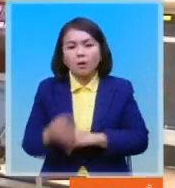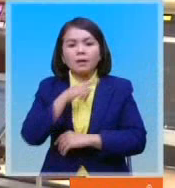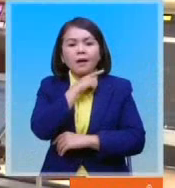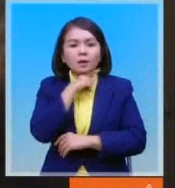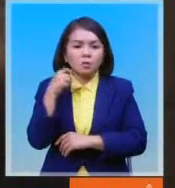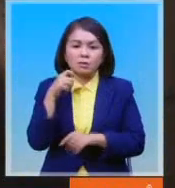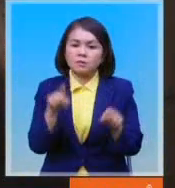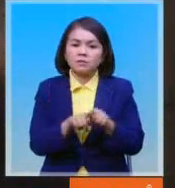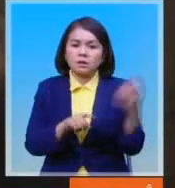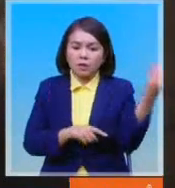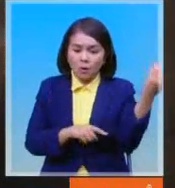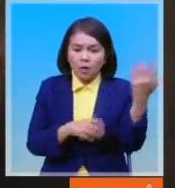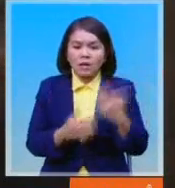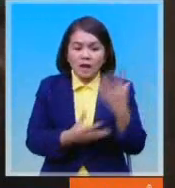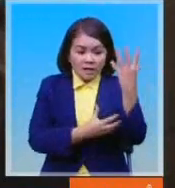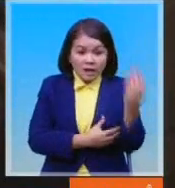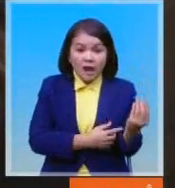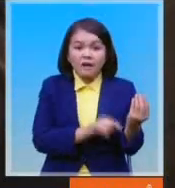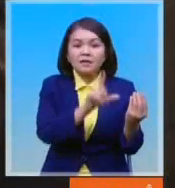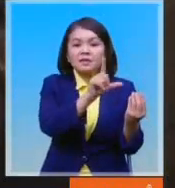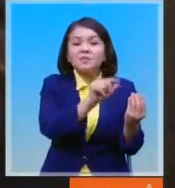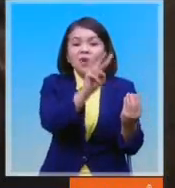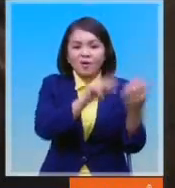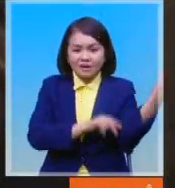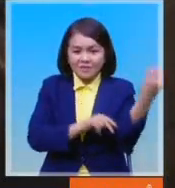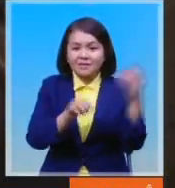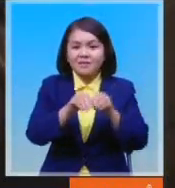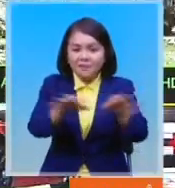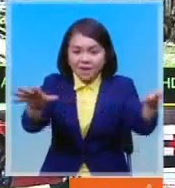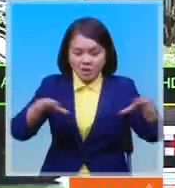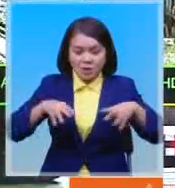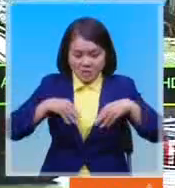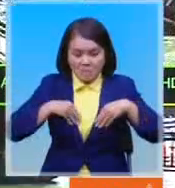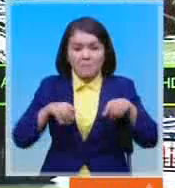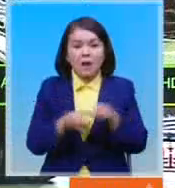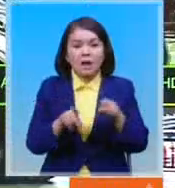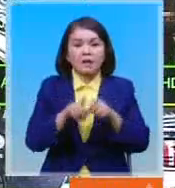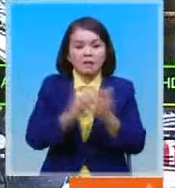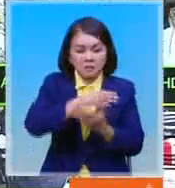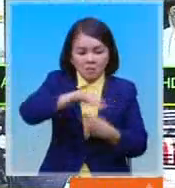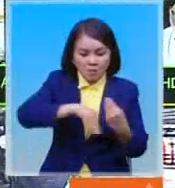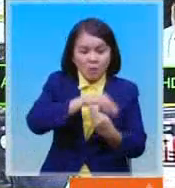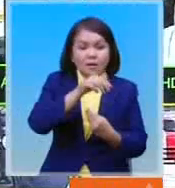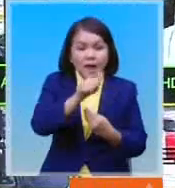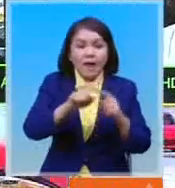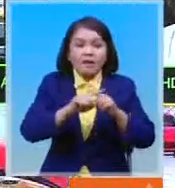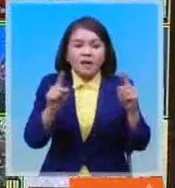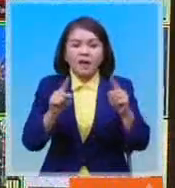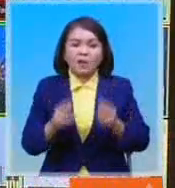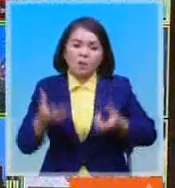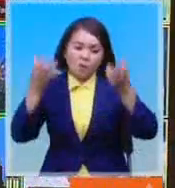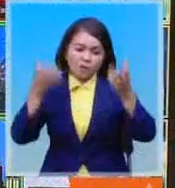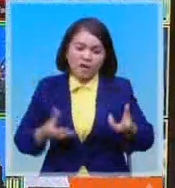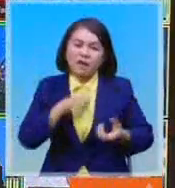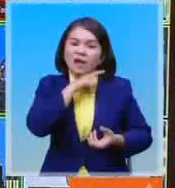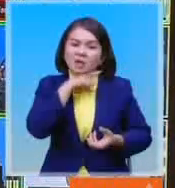ตอลส่วนอีก22ช่องที่เหลือนั้นต้องยอมรับว่าแม้หลายช่องอยู่รอดแต่มีอีกจำนวนหนึ่งที่ยังแบกภาระขาดทุน